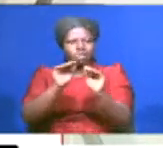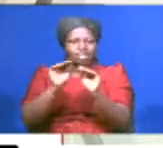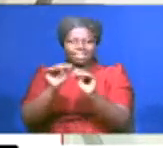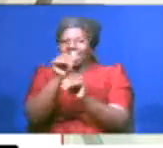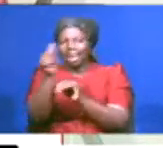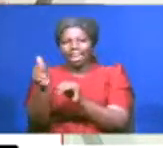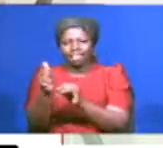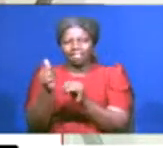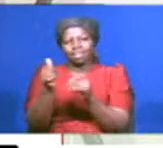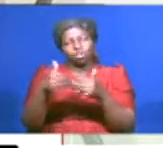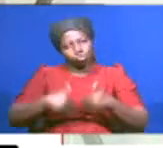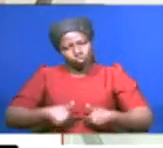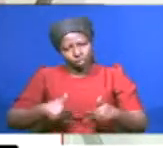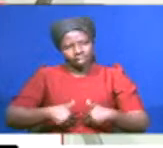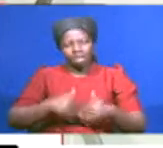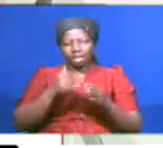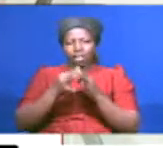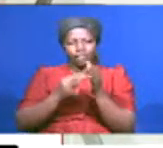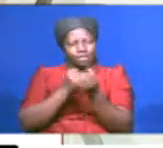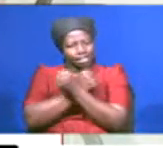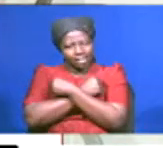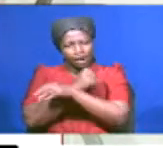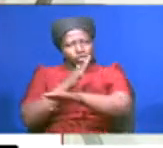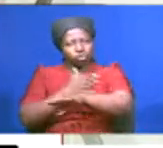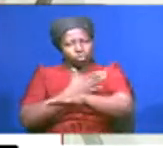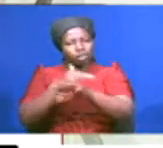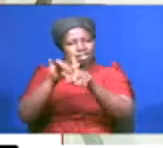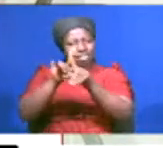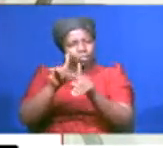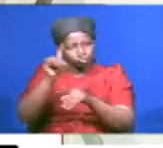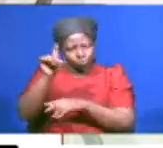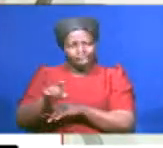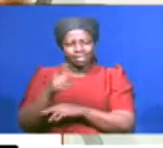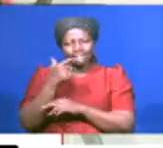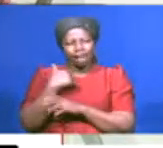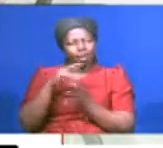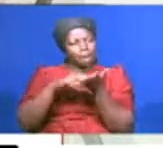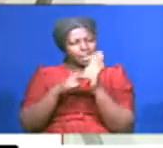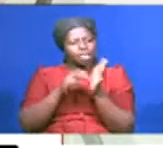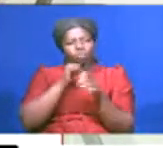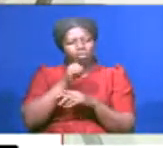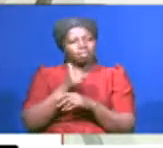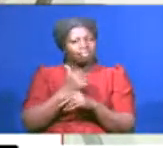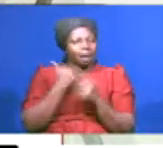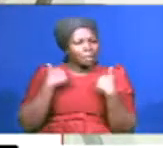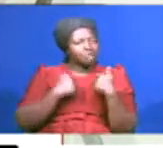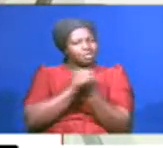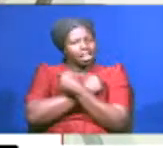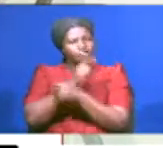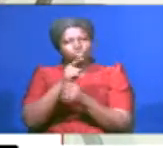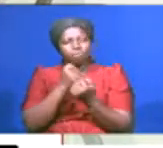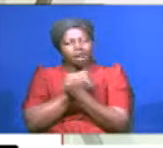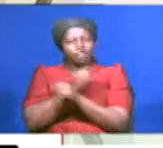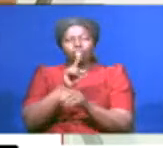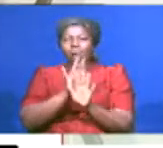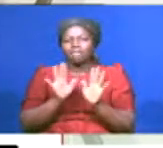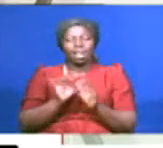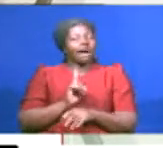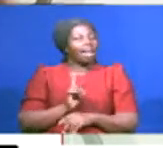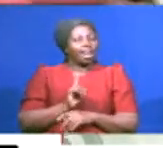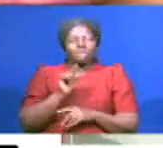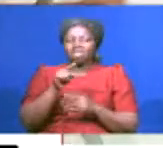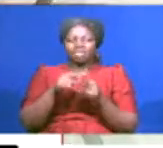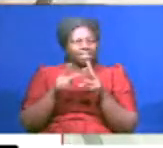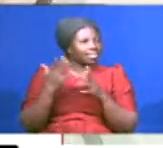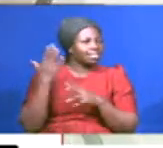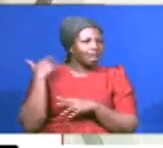Lakini na kama ni nyimbo ya mapenzi ukitunga lakini iwe na maana fulani. Sio mpenzi nakupenda tu. Hii mambo ilianza zamani,